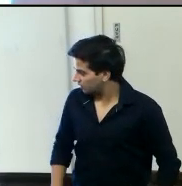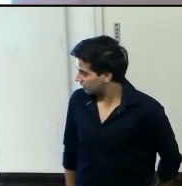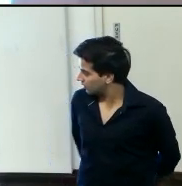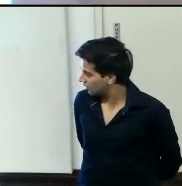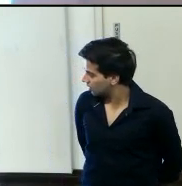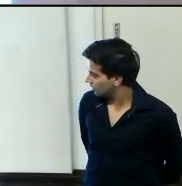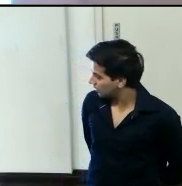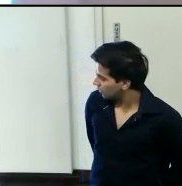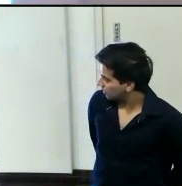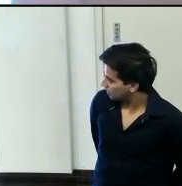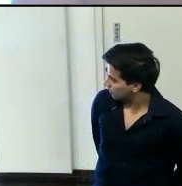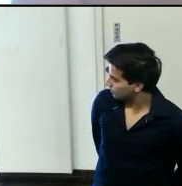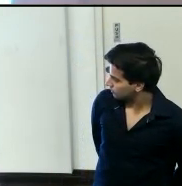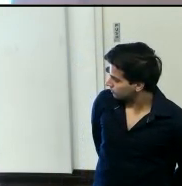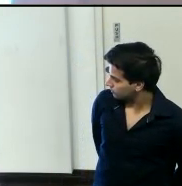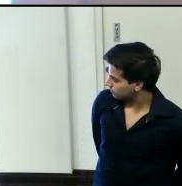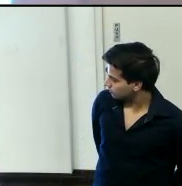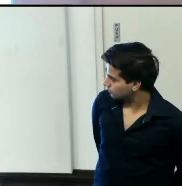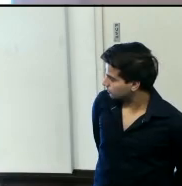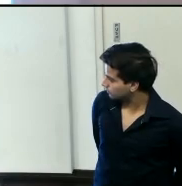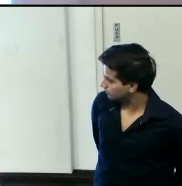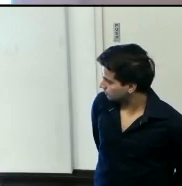Silent mode. Sorry, I'm sorry.